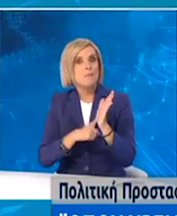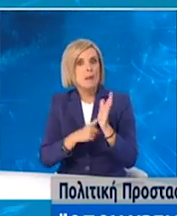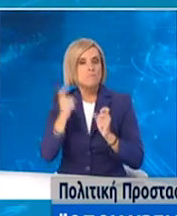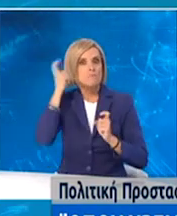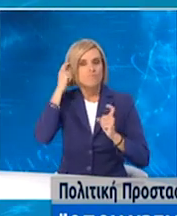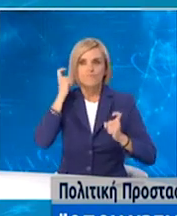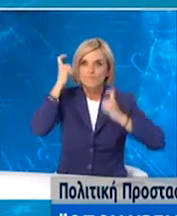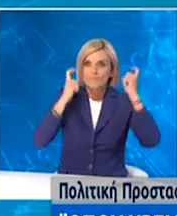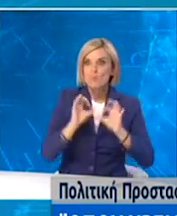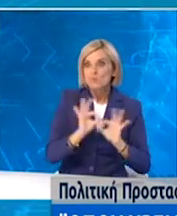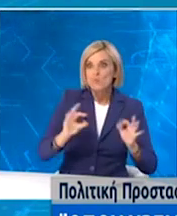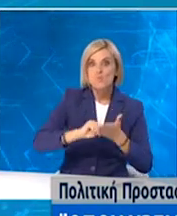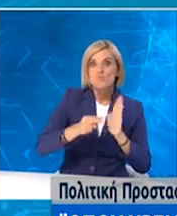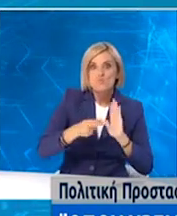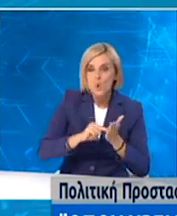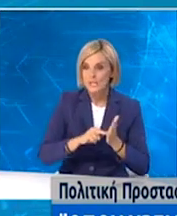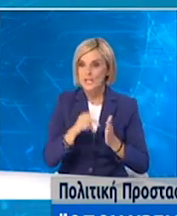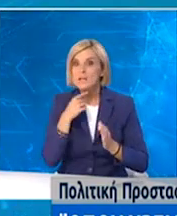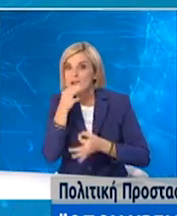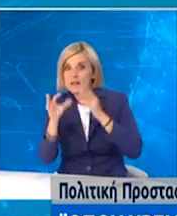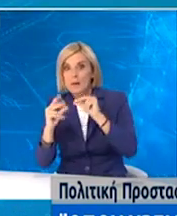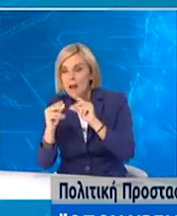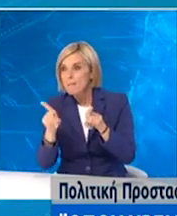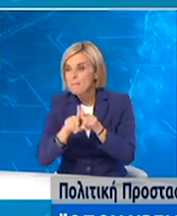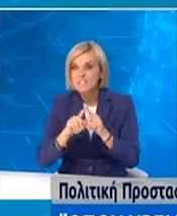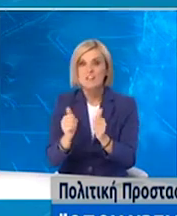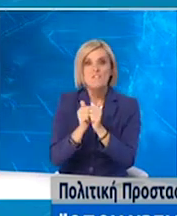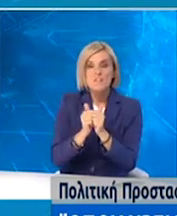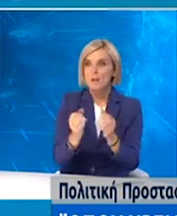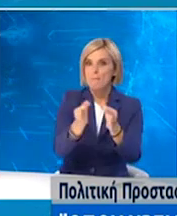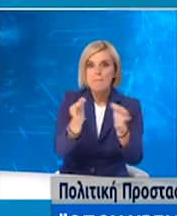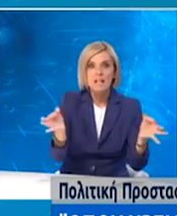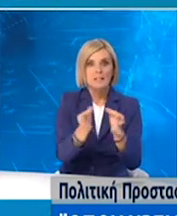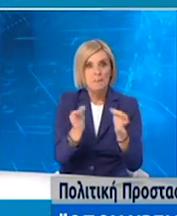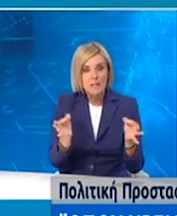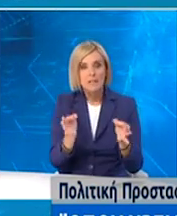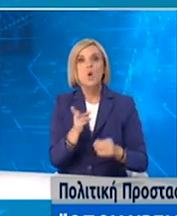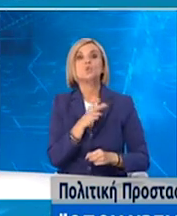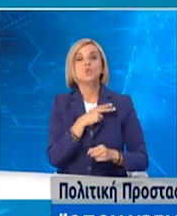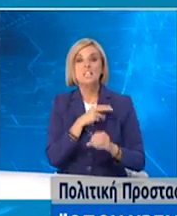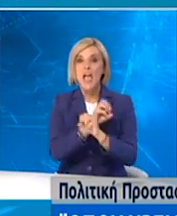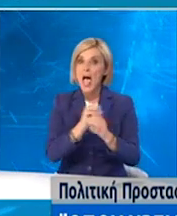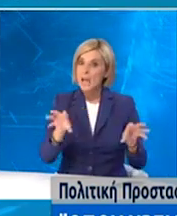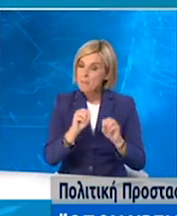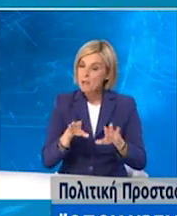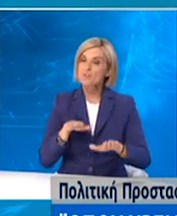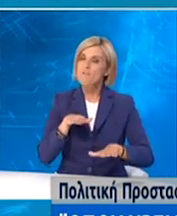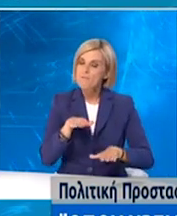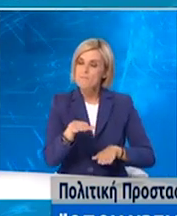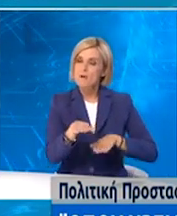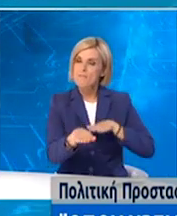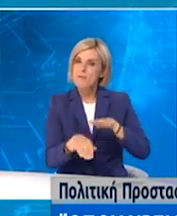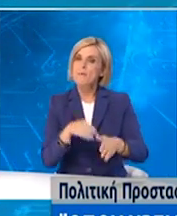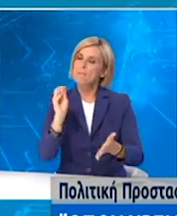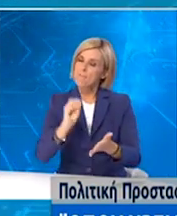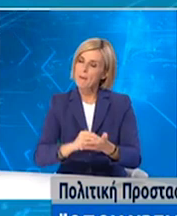εγρήγορσης τόσο σε ατομικό όσο σε συλλογικό επίπεδο, μαζί με τα μέτρα και τους μηχανισμούς της πολιτείας, νομίζω ότι βήμα-βήμα θα μπορέσουμε να πάρουμε πίσω